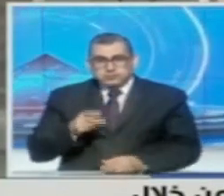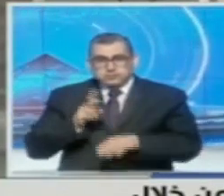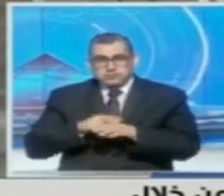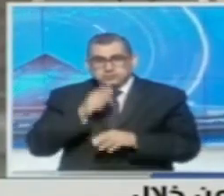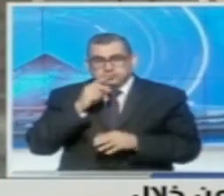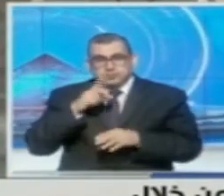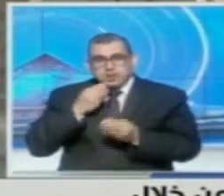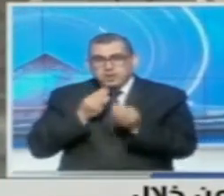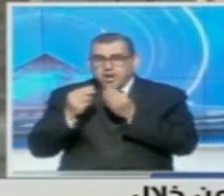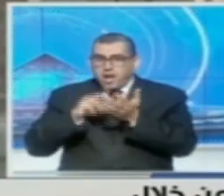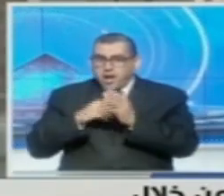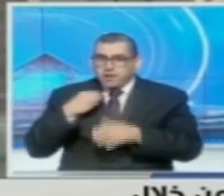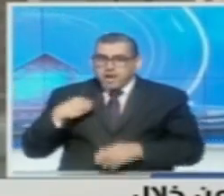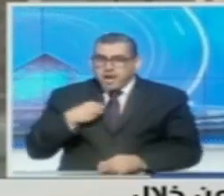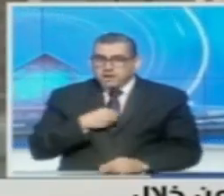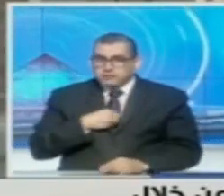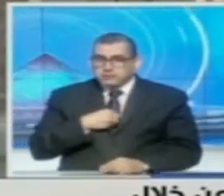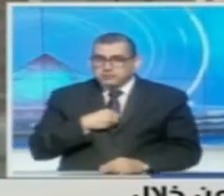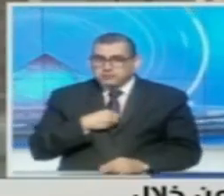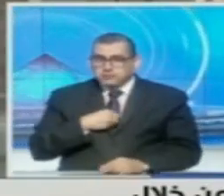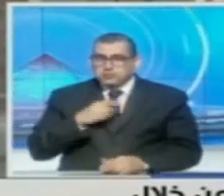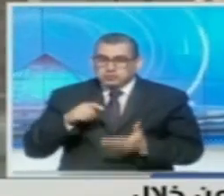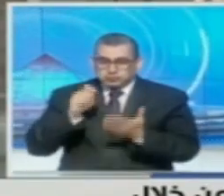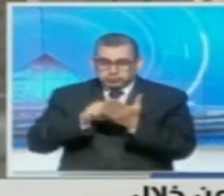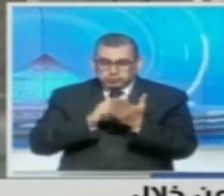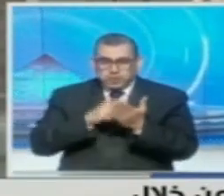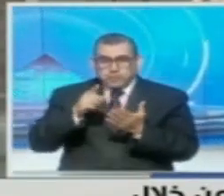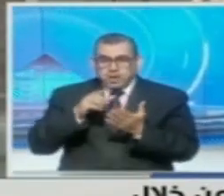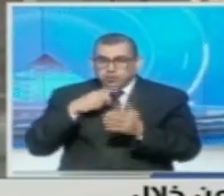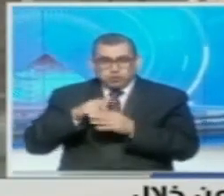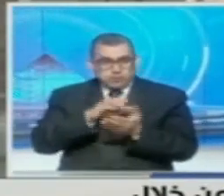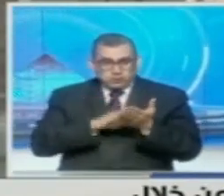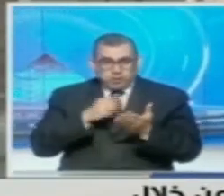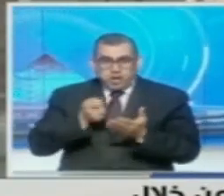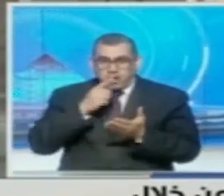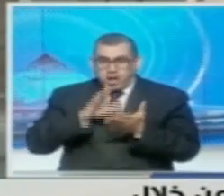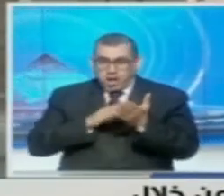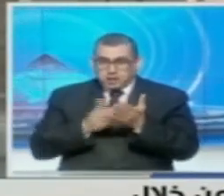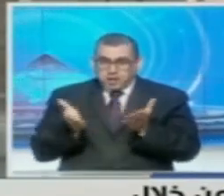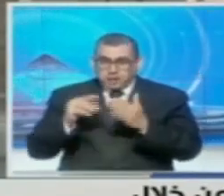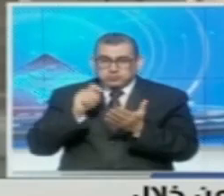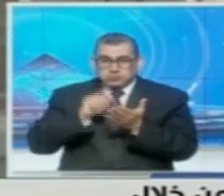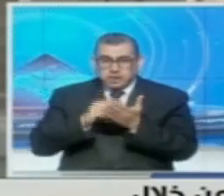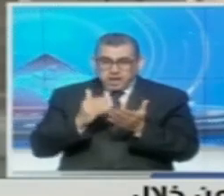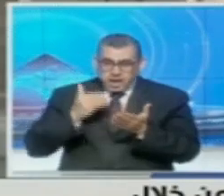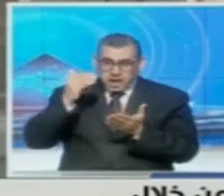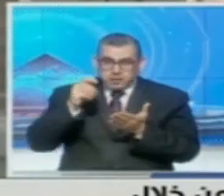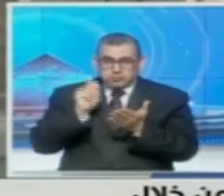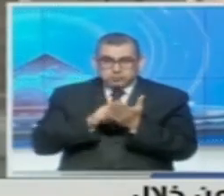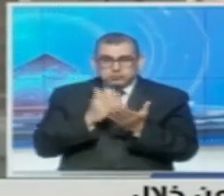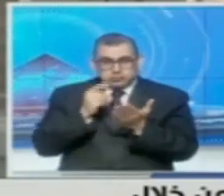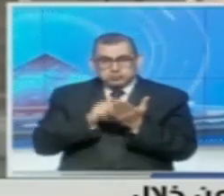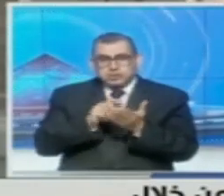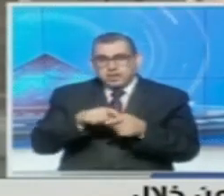بنعرف نتعامل معاه من خلال تحويله الى اذا لازم علاج اقوى يعني اعلى من امكانيات